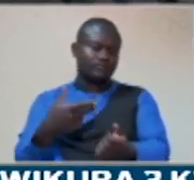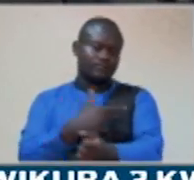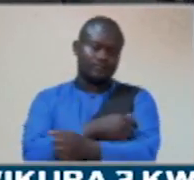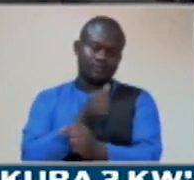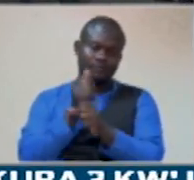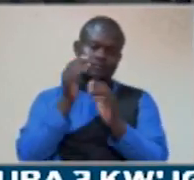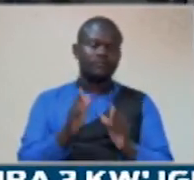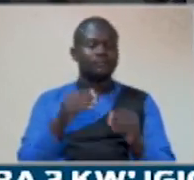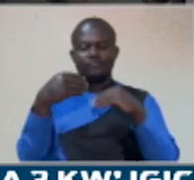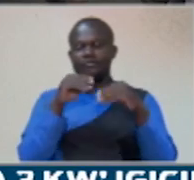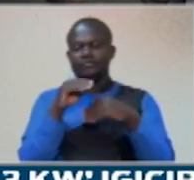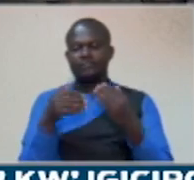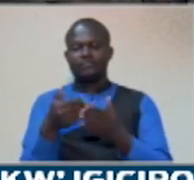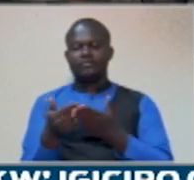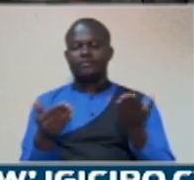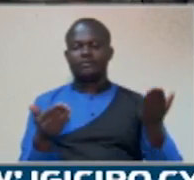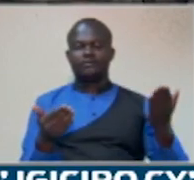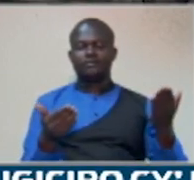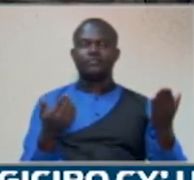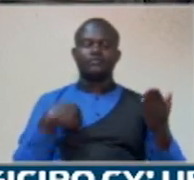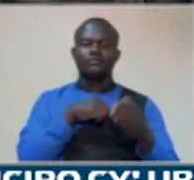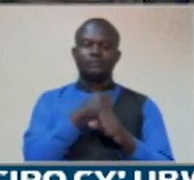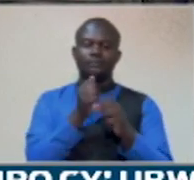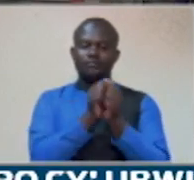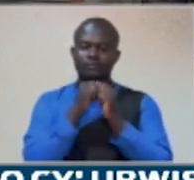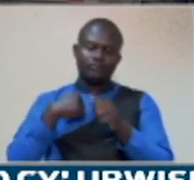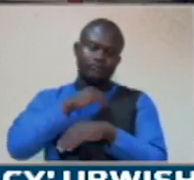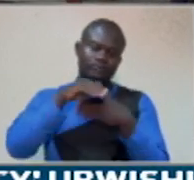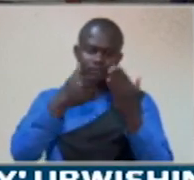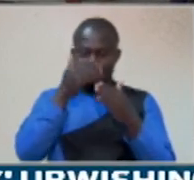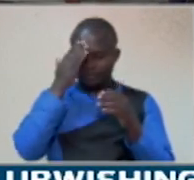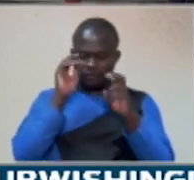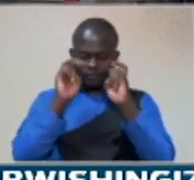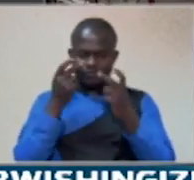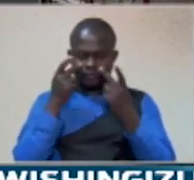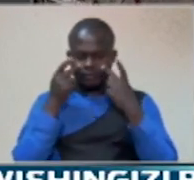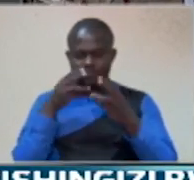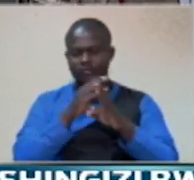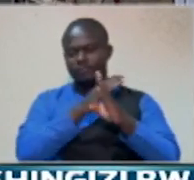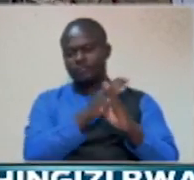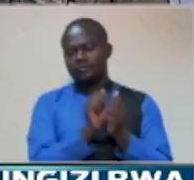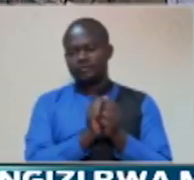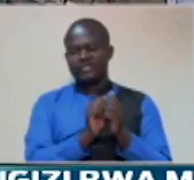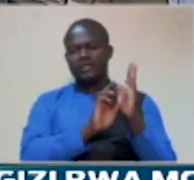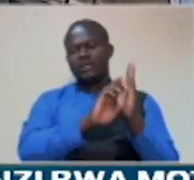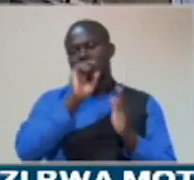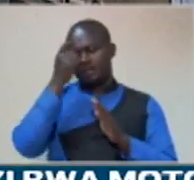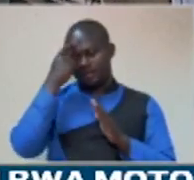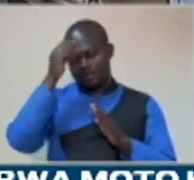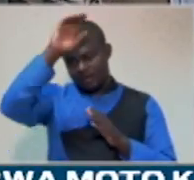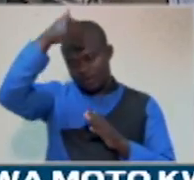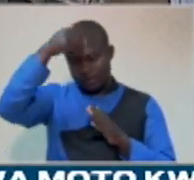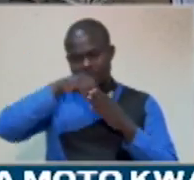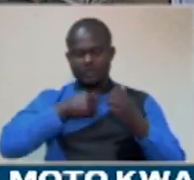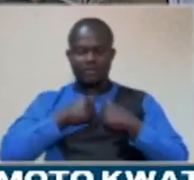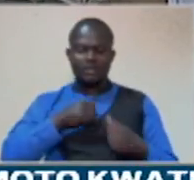abakozi, ibikoresho, tuba dushyira hamwe twese ingufu kugira ngo turebe ukuntu twahashya iki cyorezo. Ambasaderi wa Leta Zunze Ubumwe z'Abarabu mu